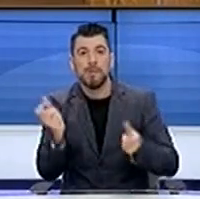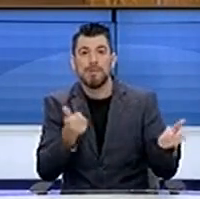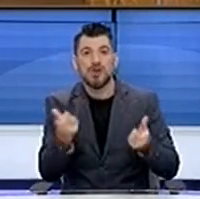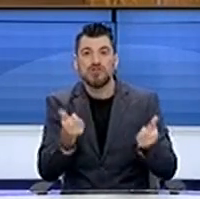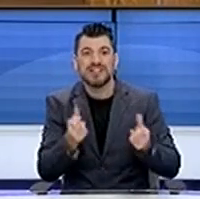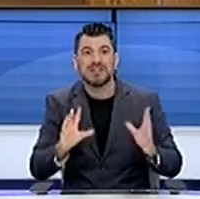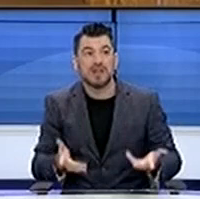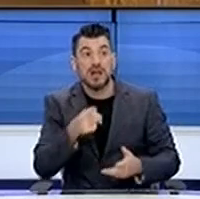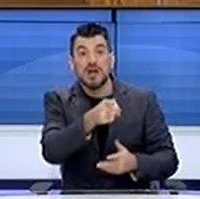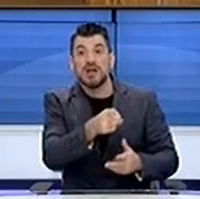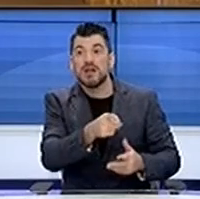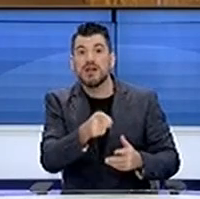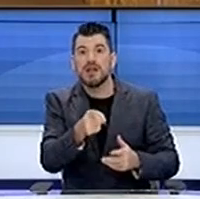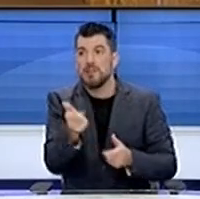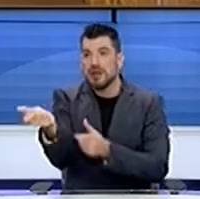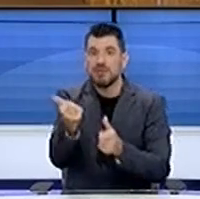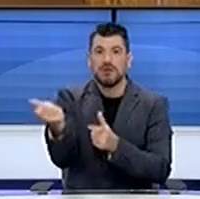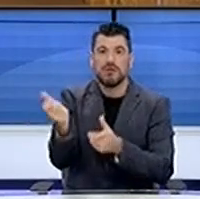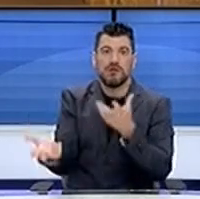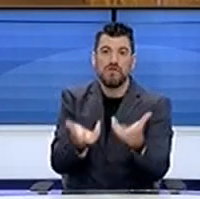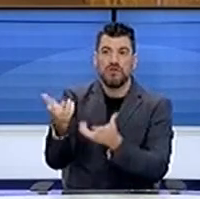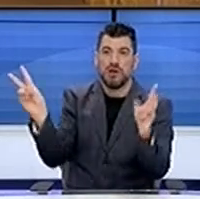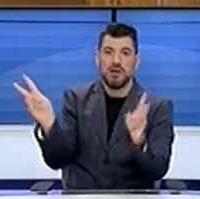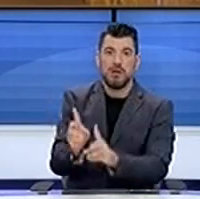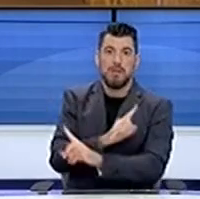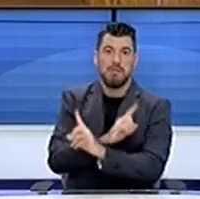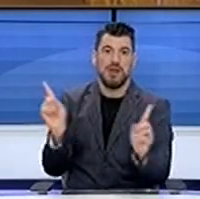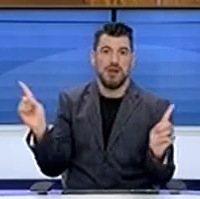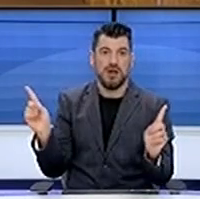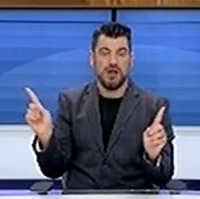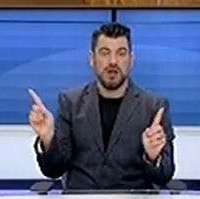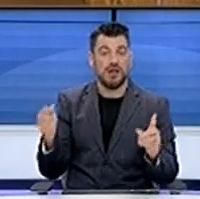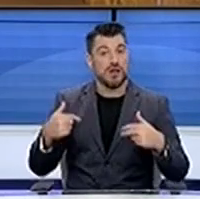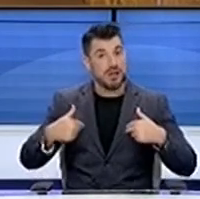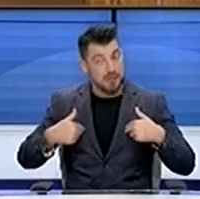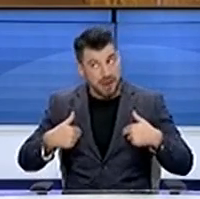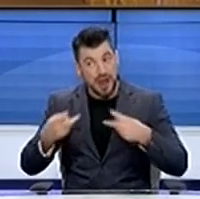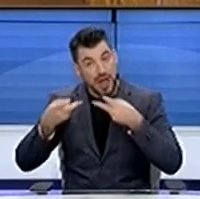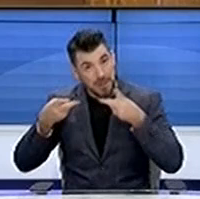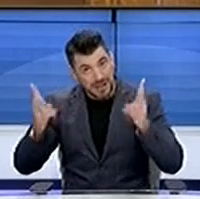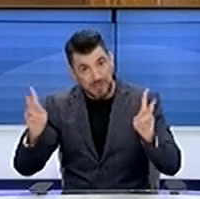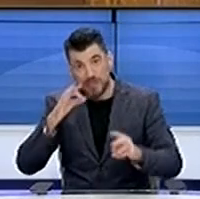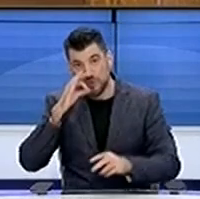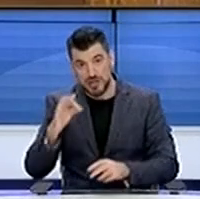βαριά καταγγελία αν ισχύει. Και επιτρέψτε μου να απευθύνω προσωπικά σε, να απευθυνθώ.